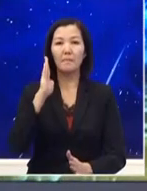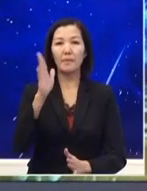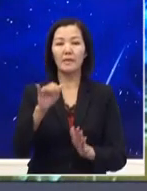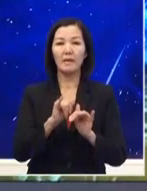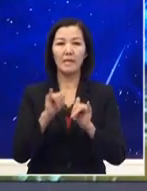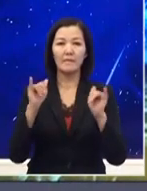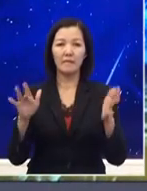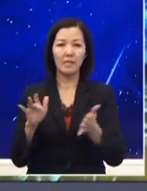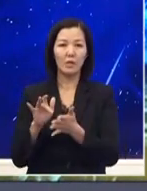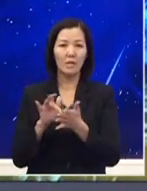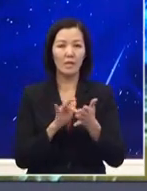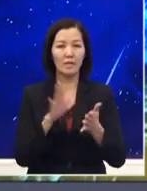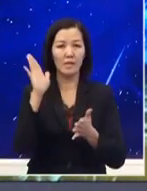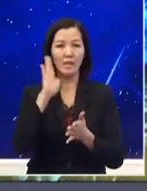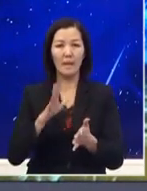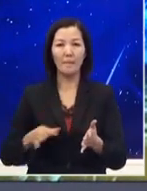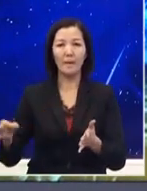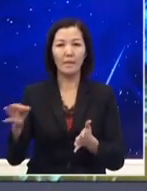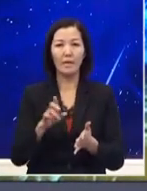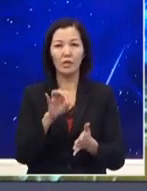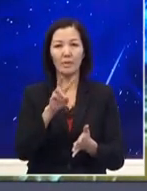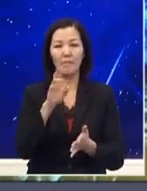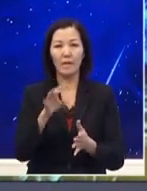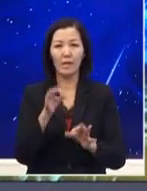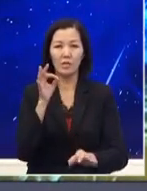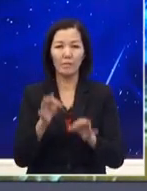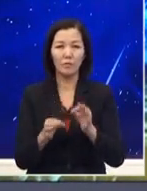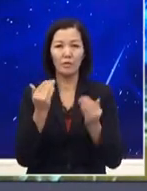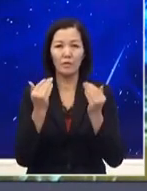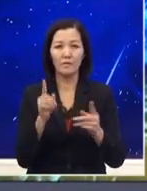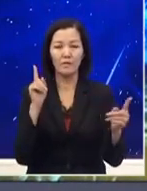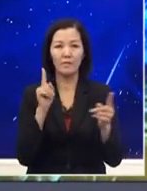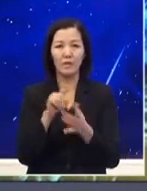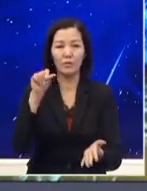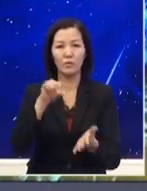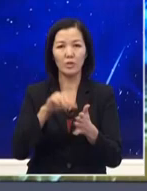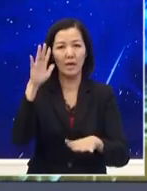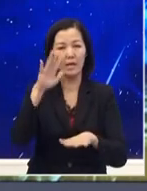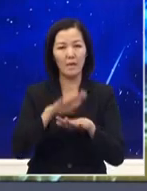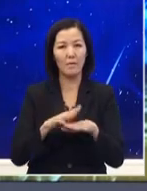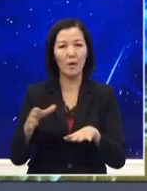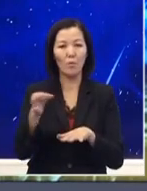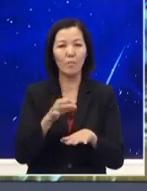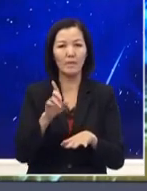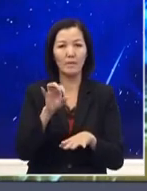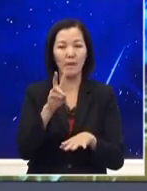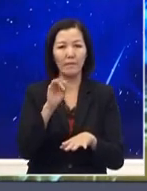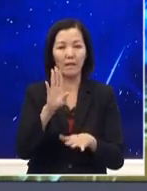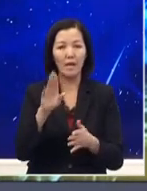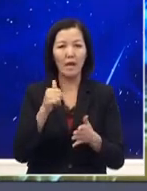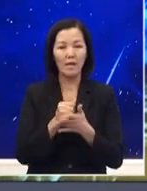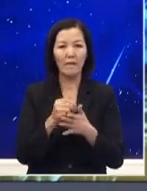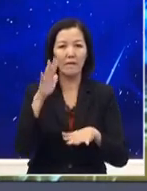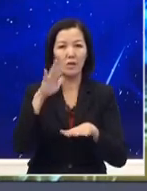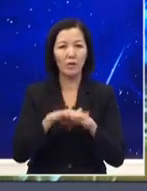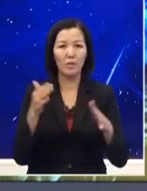Перспективы развития туризма на побережье озера Балхаш обсудили сегодня на встрече с участием акима области Амандыка Баталова. Главе региона